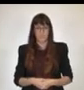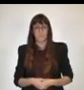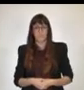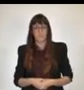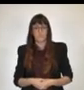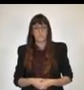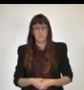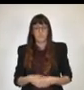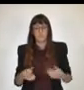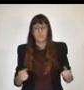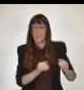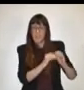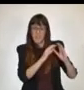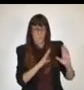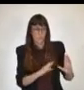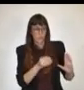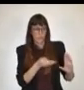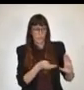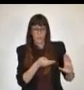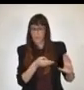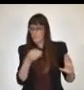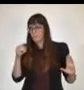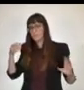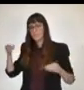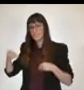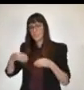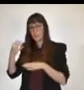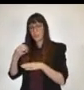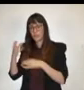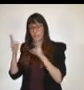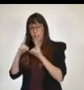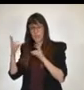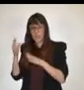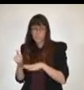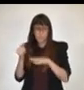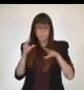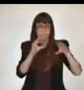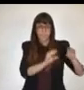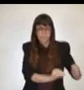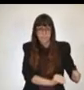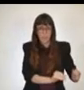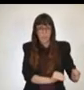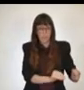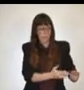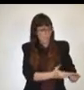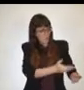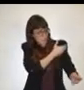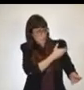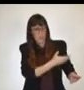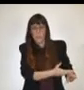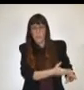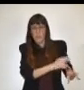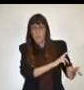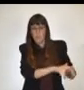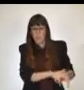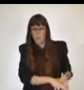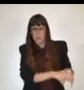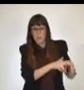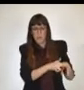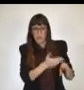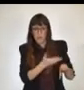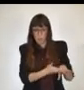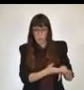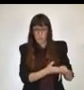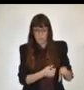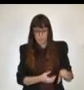destinée à abriter le directeur général, puisqu'elle faisait suite à des travaux importants menés dans le logement de fonction qui est situé au